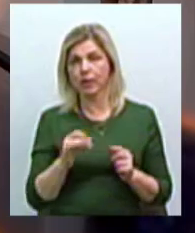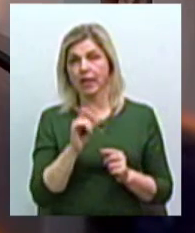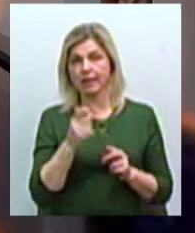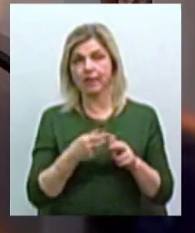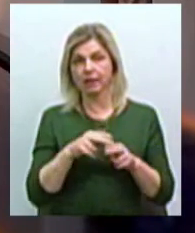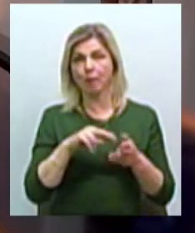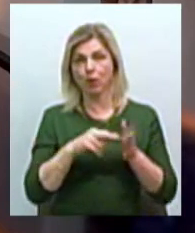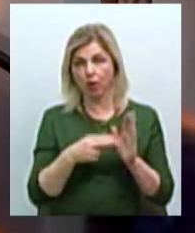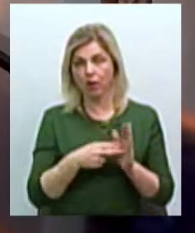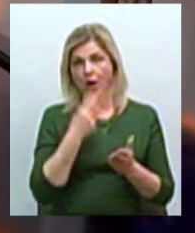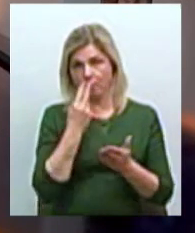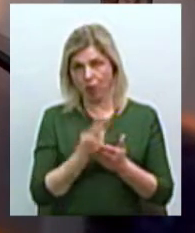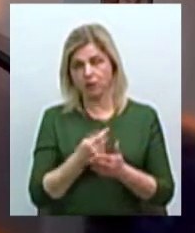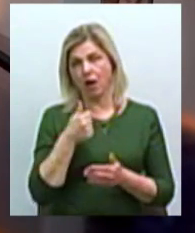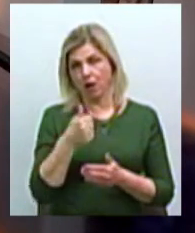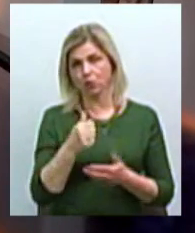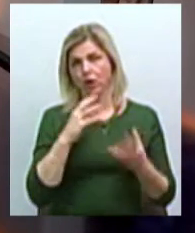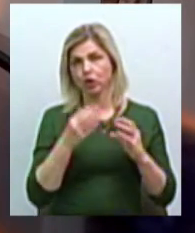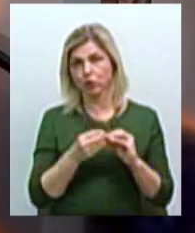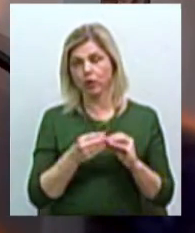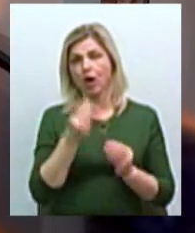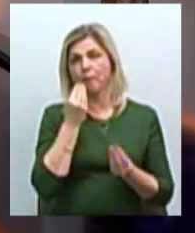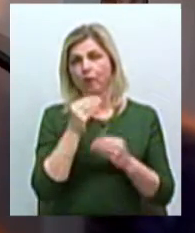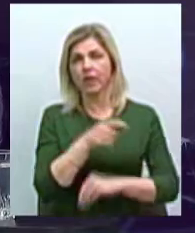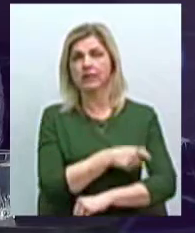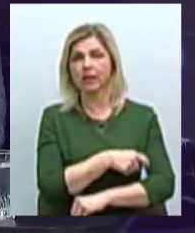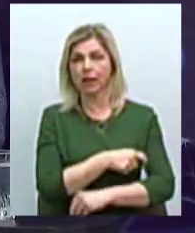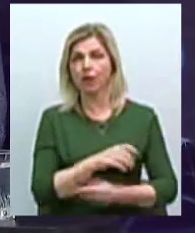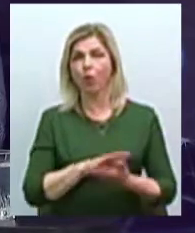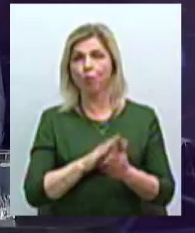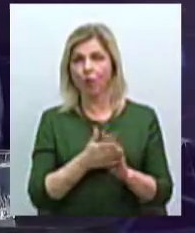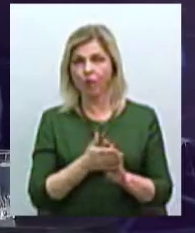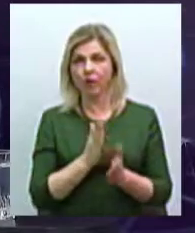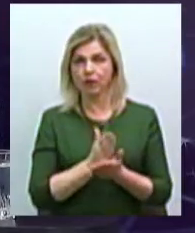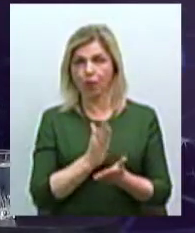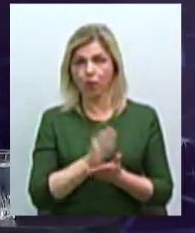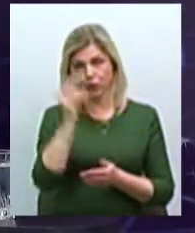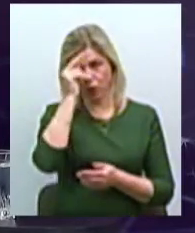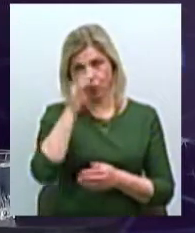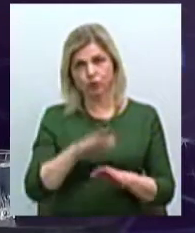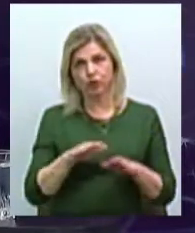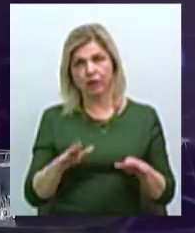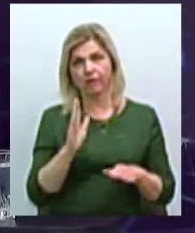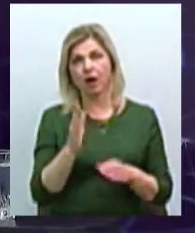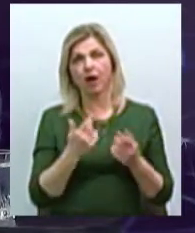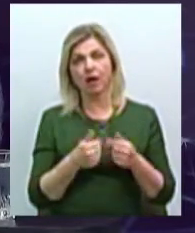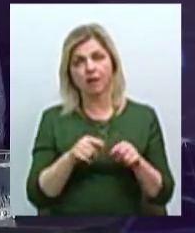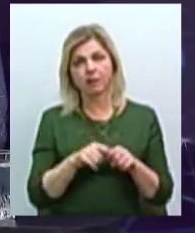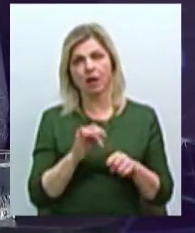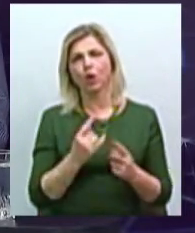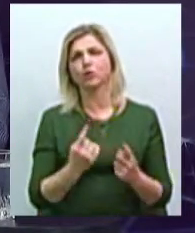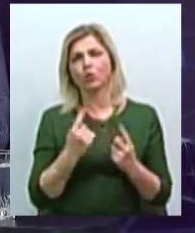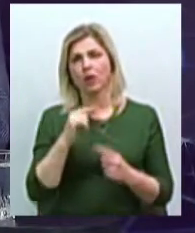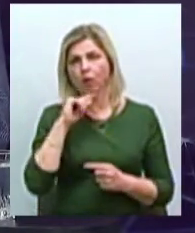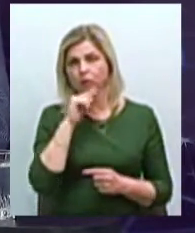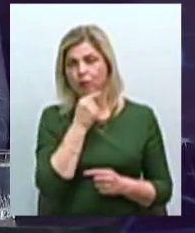проєкту показав певні результати. А саме покращення санітарних умов знаходження учнів у класах, а також суттєву